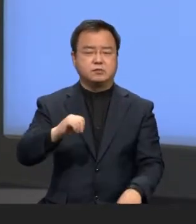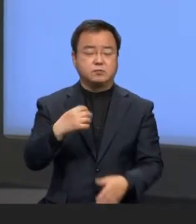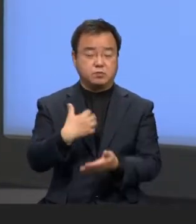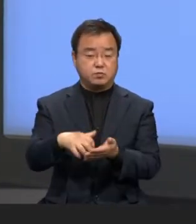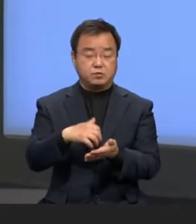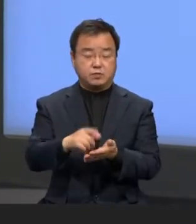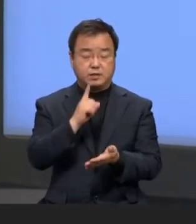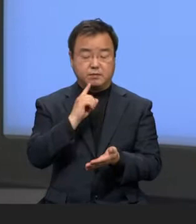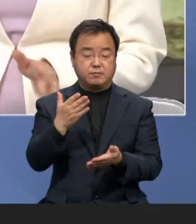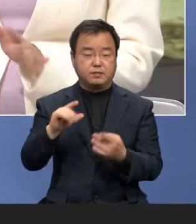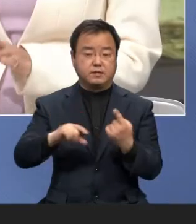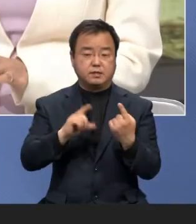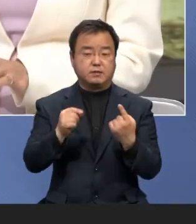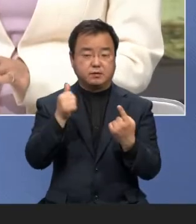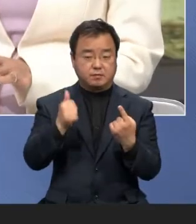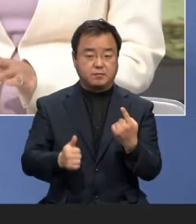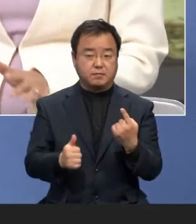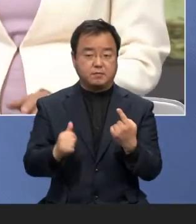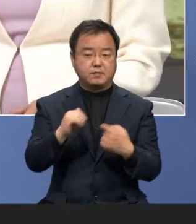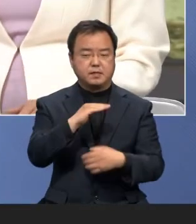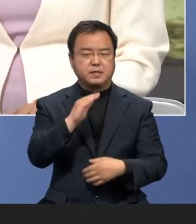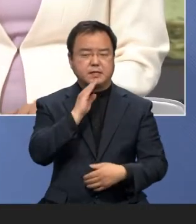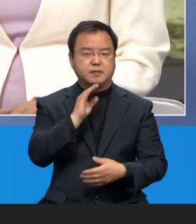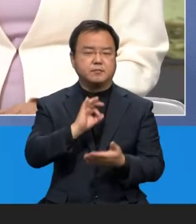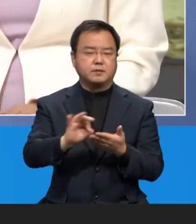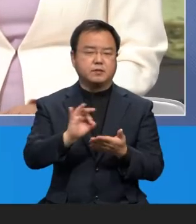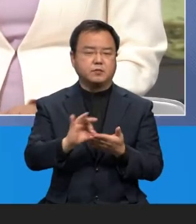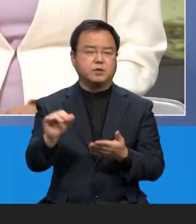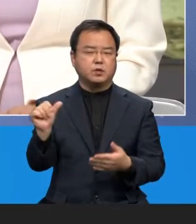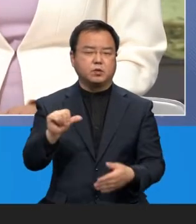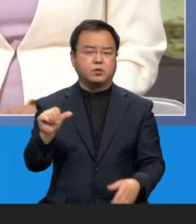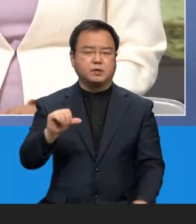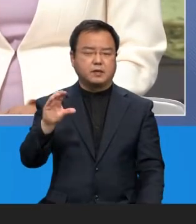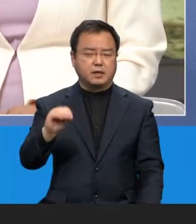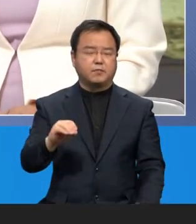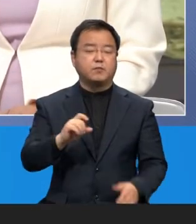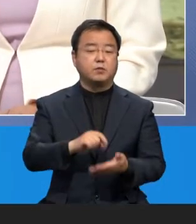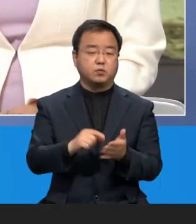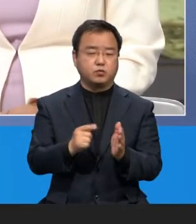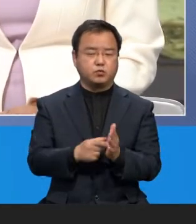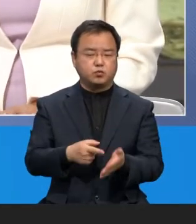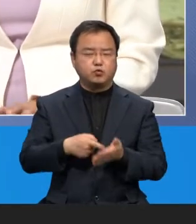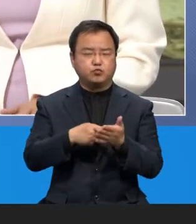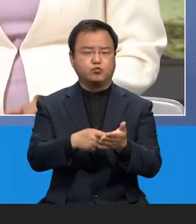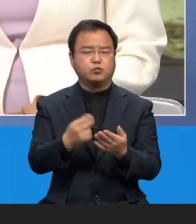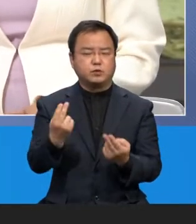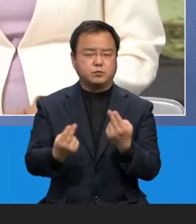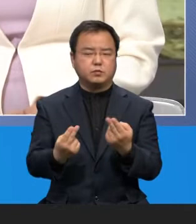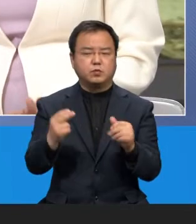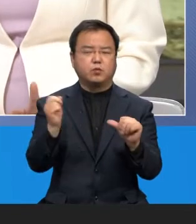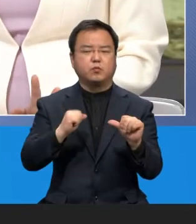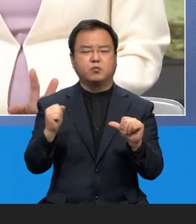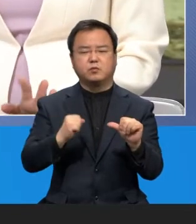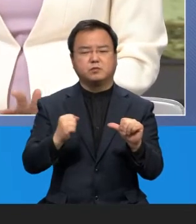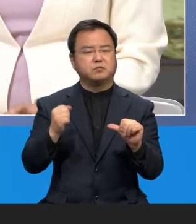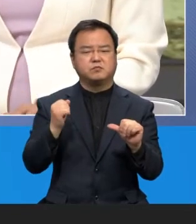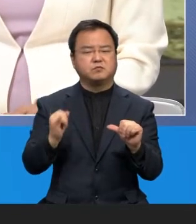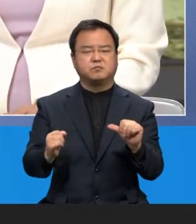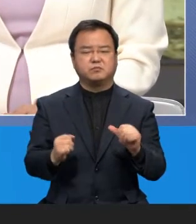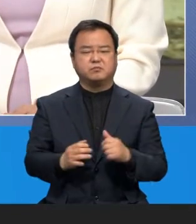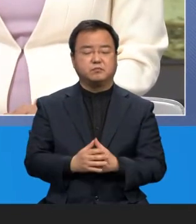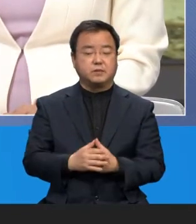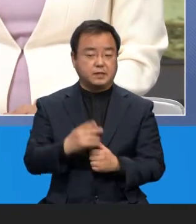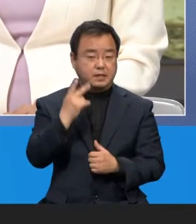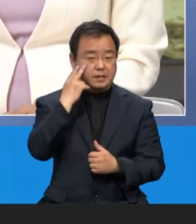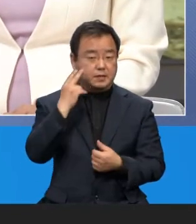말을 기준으로 이 가운데 실제로 배포된 백신이 5천만 회분으로 이 주문량의 5% 수준에 불과합니다. 미국도